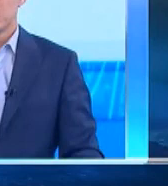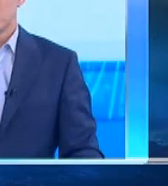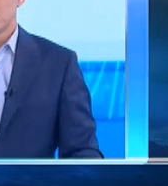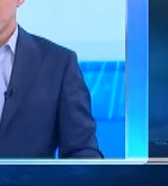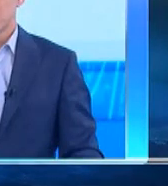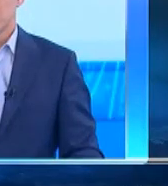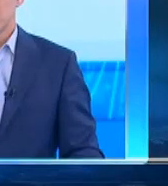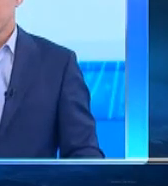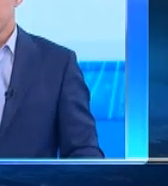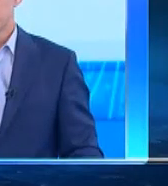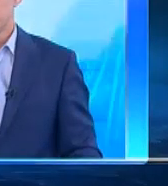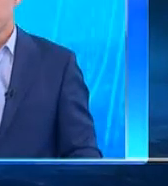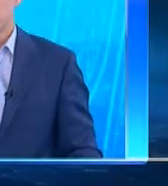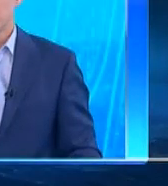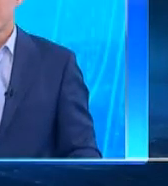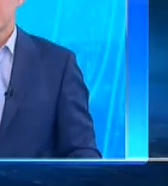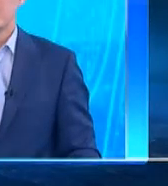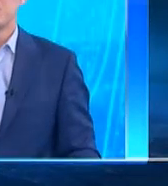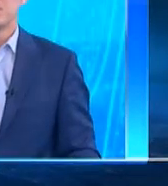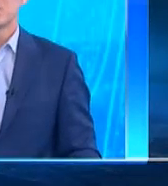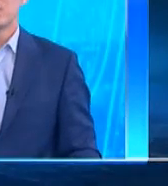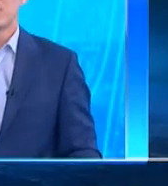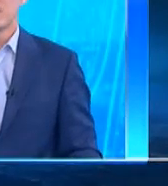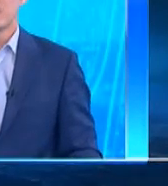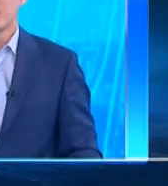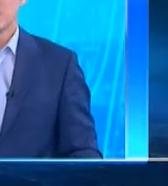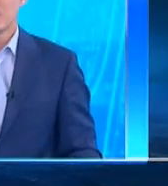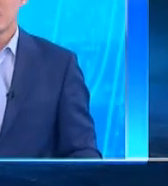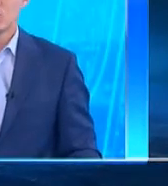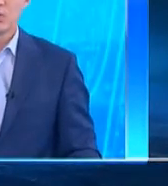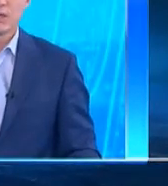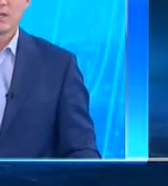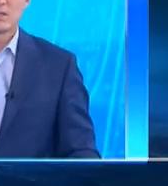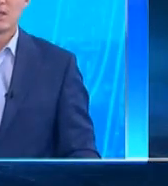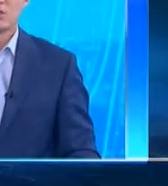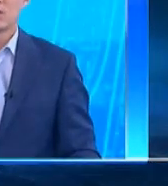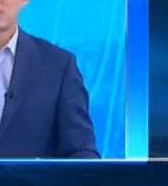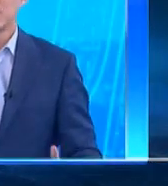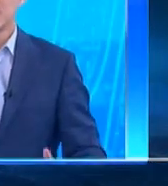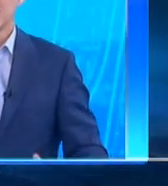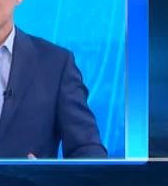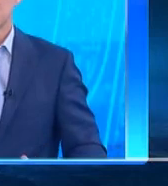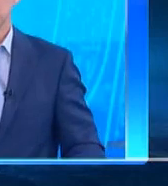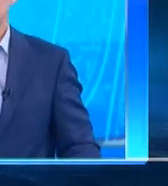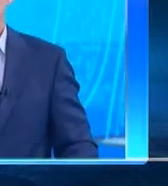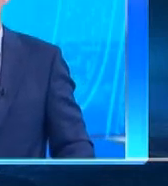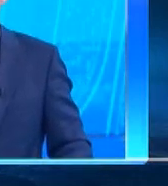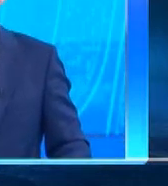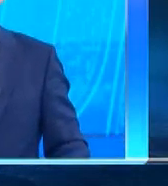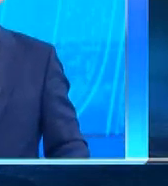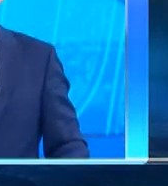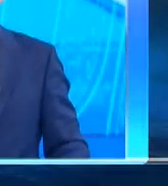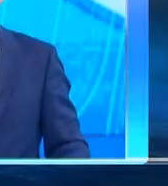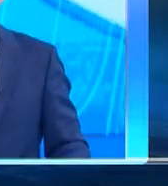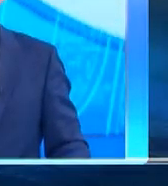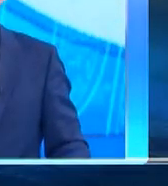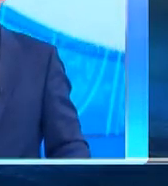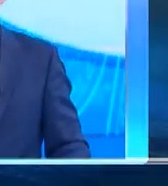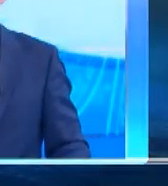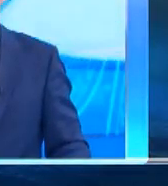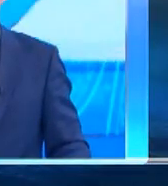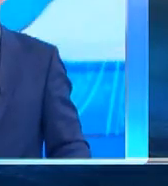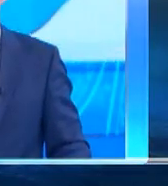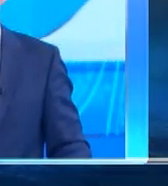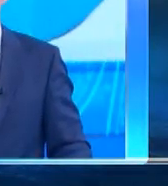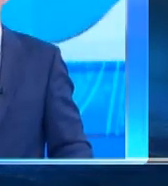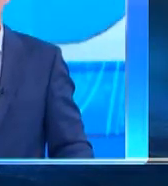Ресейдегі доп-дода аяқталғаны кеше ғана, алайда әлем біріншілігіне арнайы салынған су жаңа стадиондардың бірі сыр берді. Елдің оңтүстігінде қатты